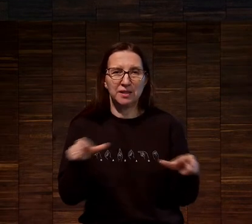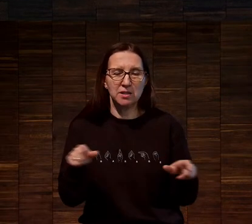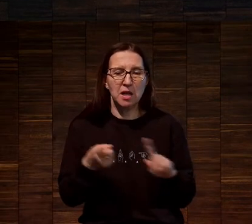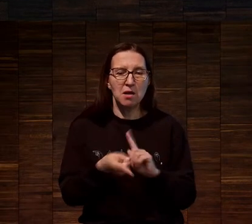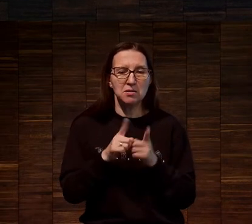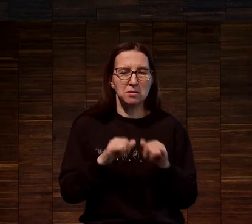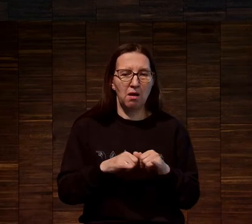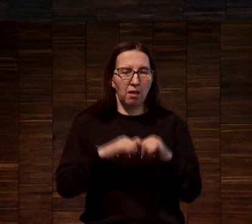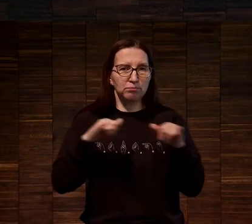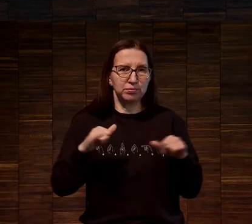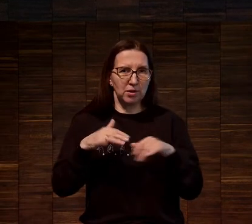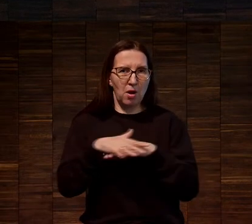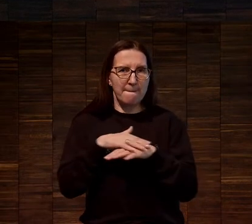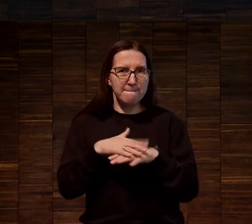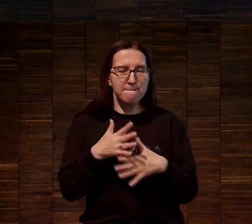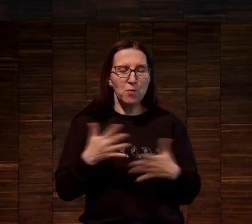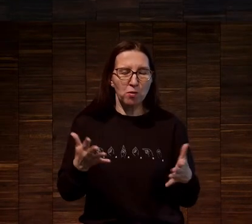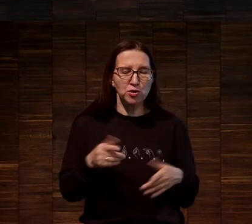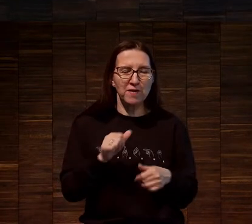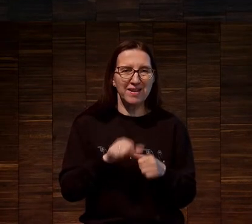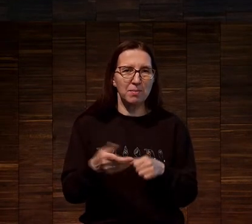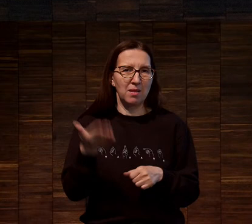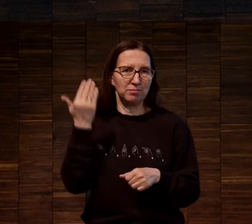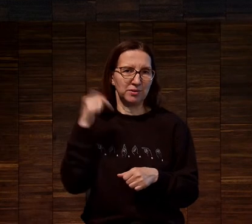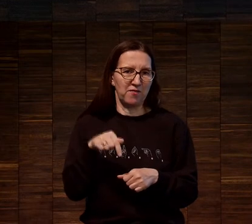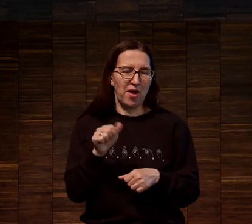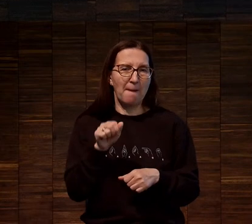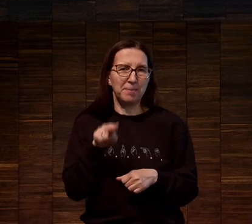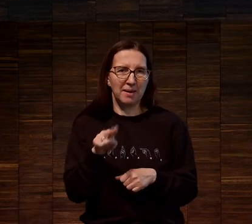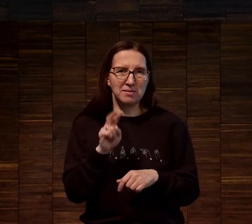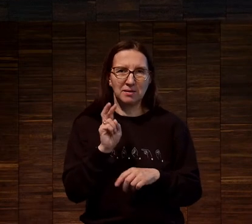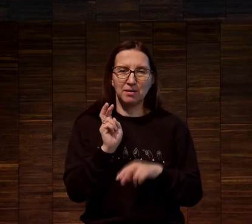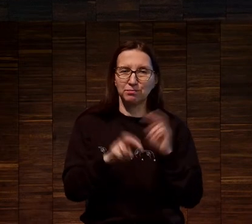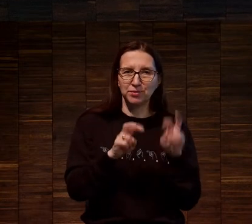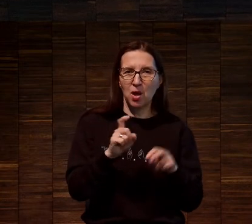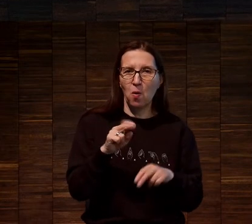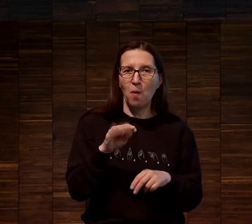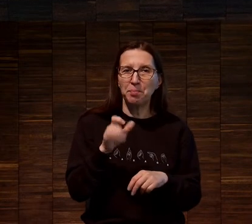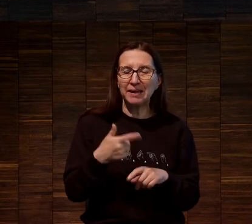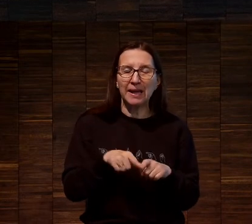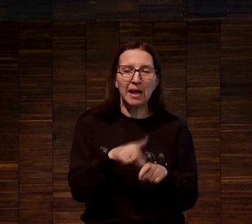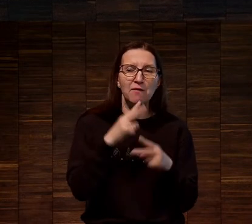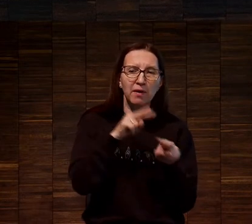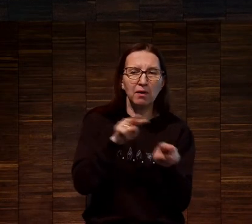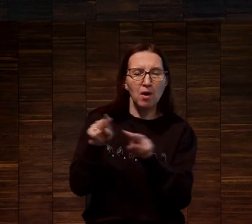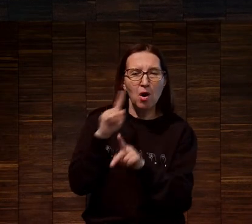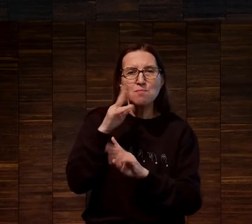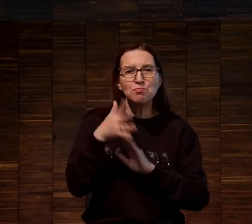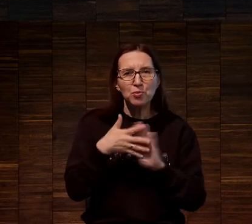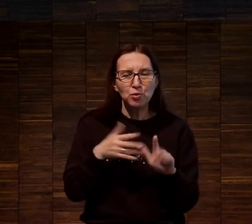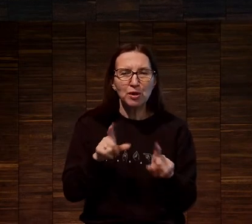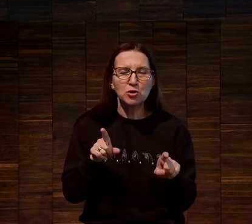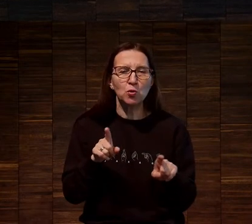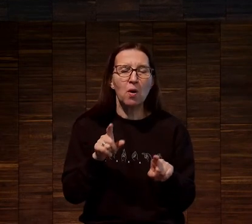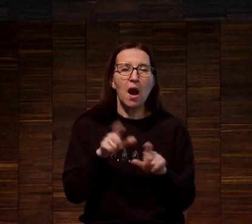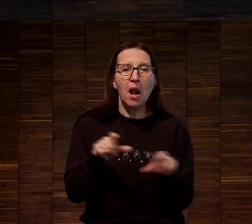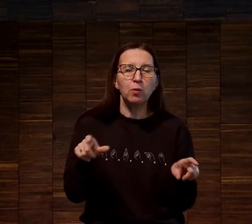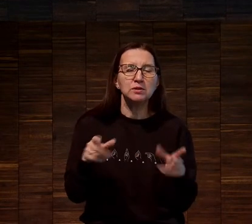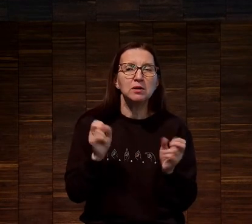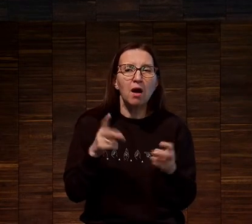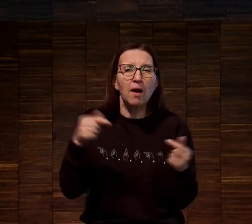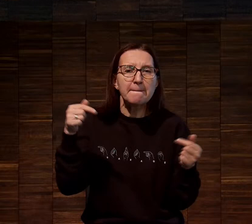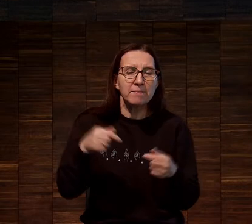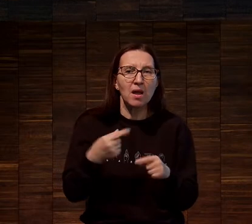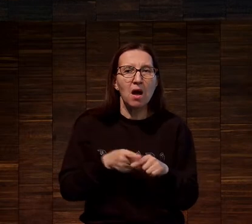больше вот за прошлый, за апрельский хоппинг, да? Или вы поняли, как люди делятся, что вы проверяете, по какому критерию, да, что